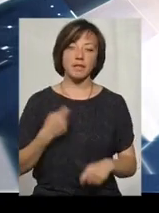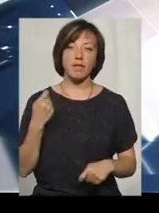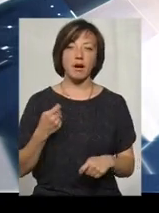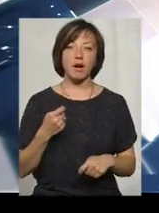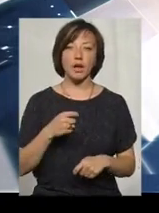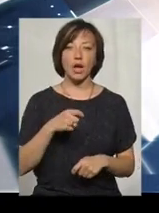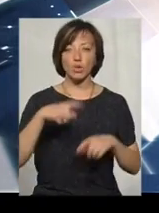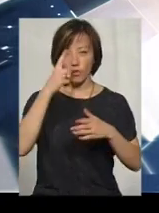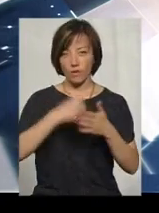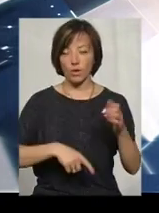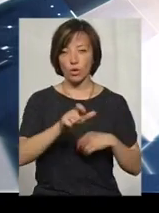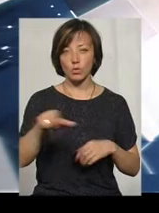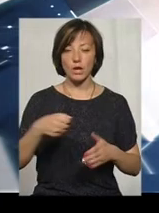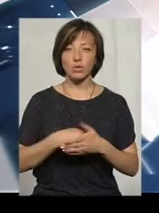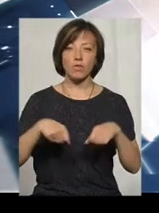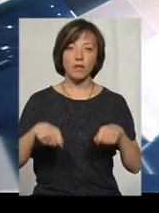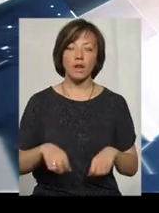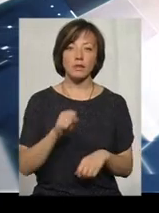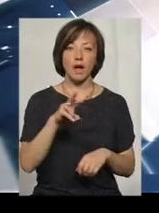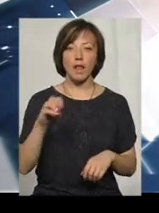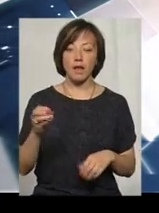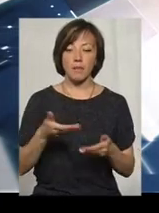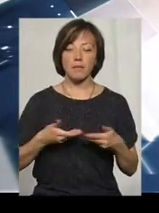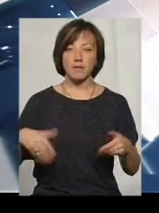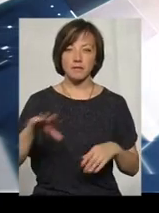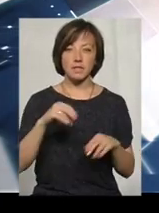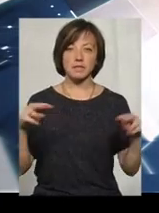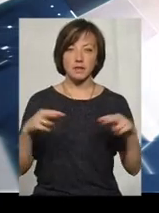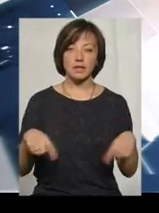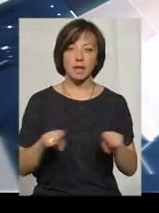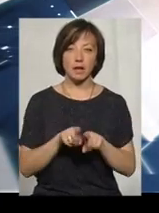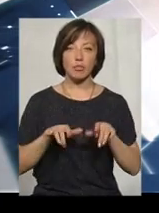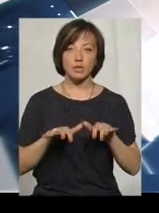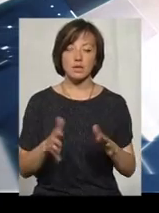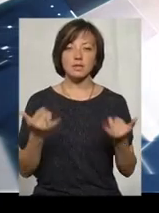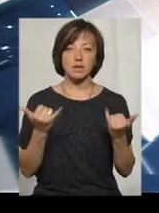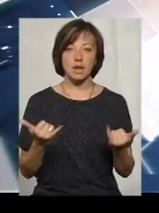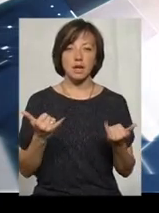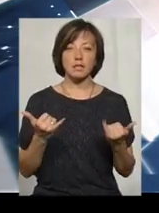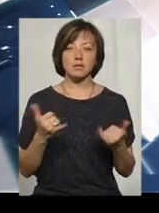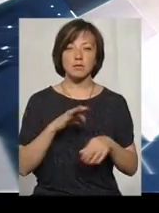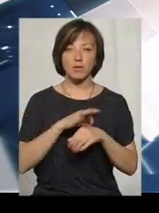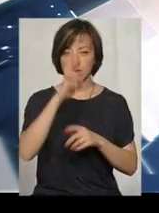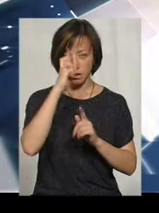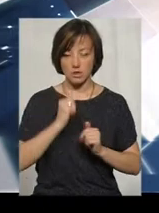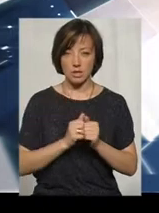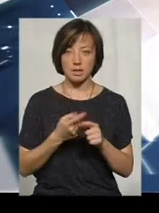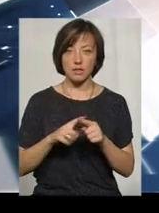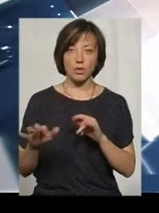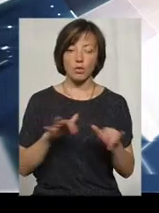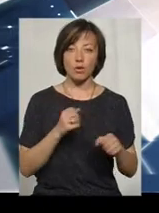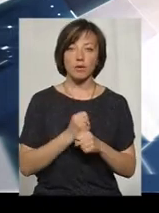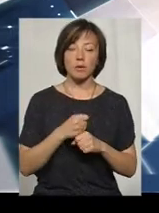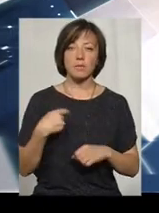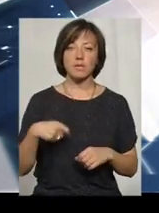людей до влади. Але ми всі є свідками дійсно таких процесів, які зараз проходять в державі. Це кроки, які робить і